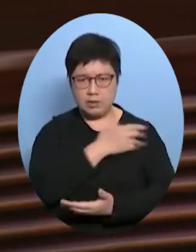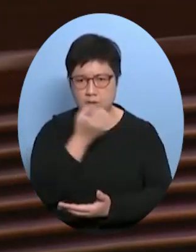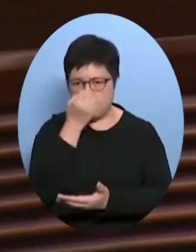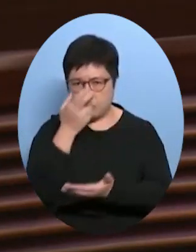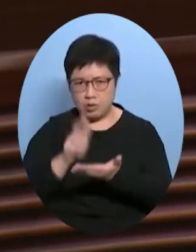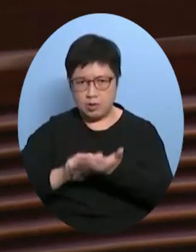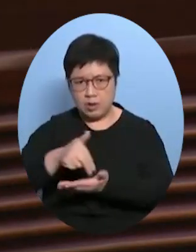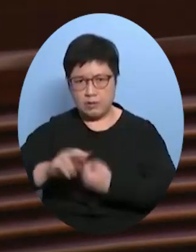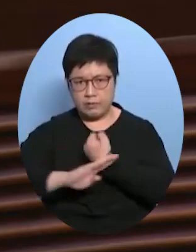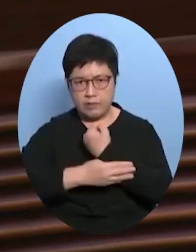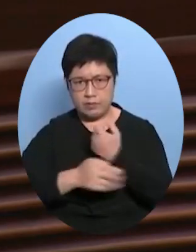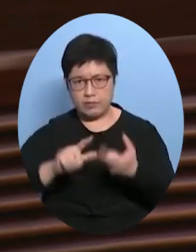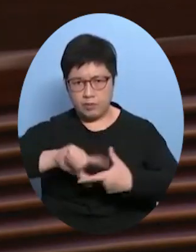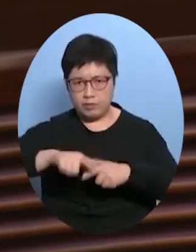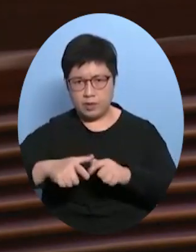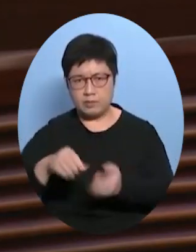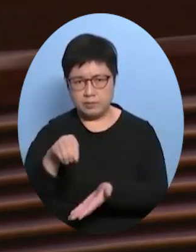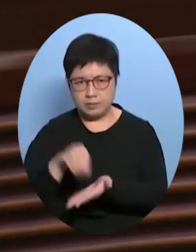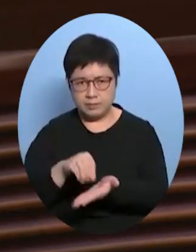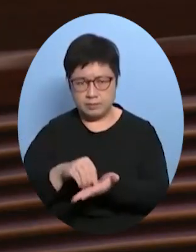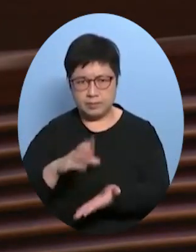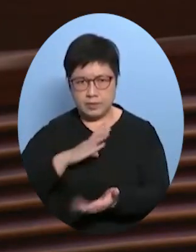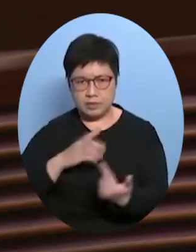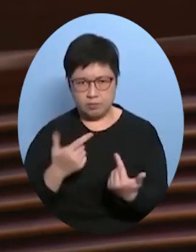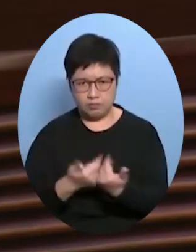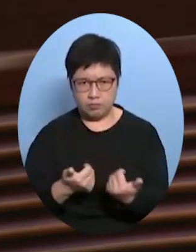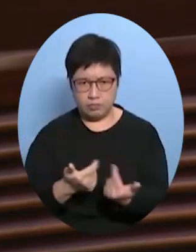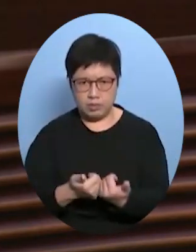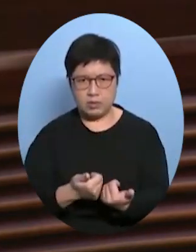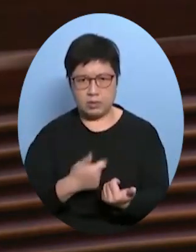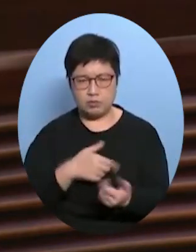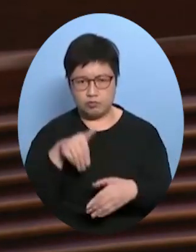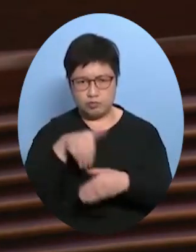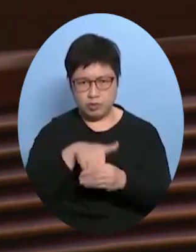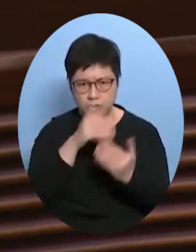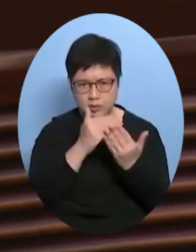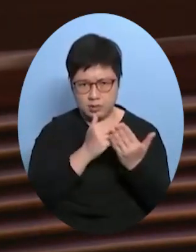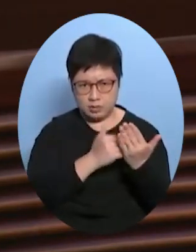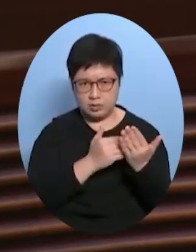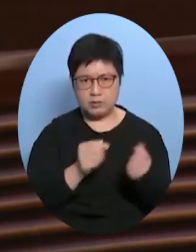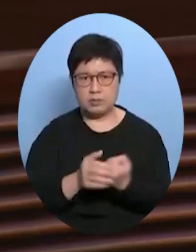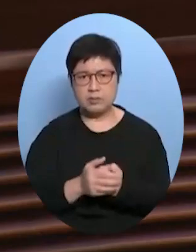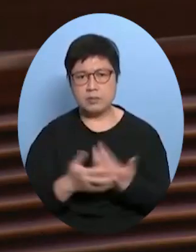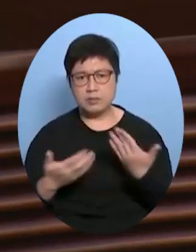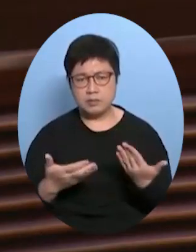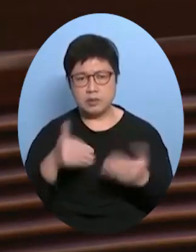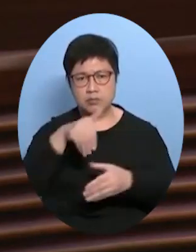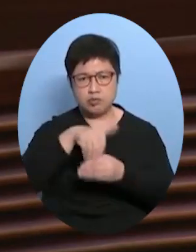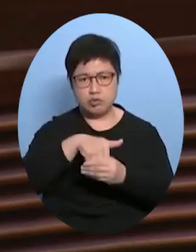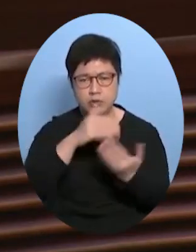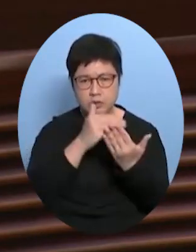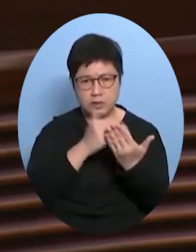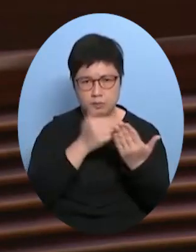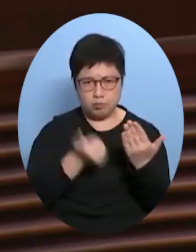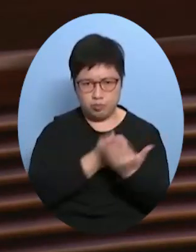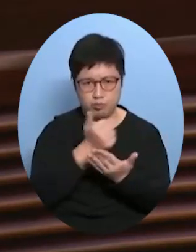方式，落實符合香港實際情況的選舉制度。這次完善選舉制度的核心